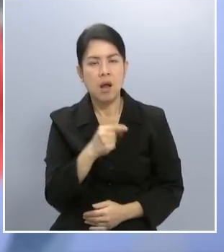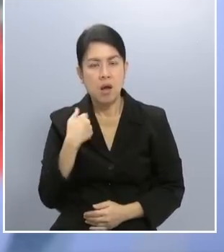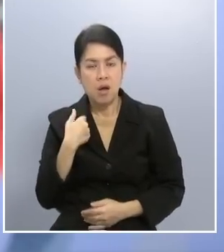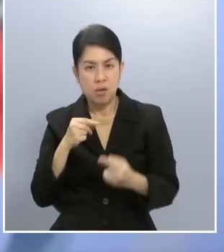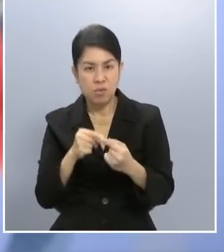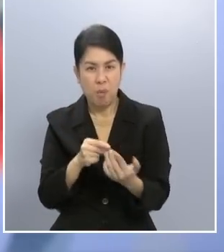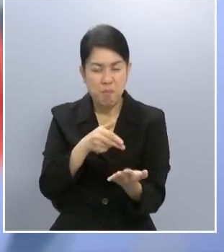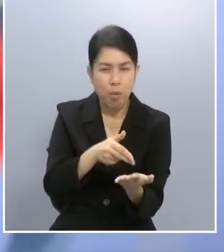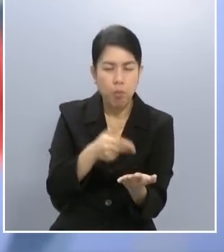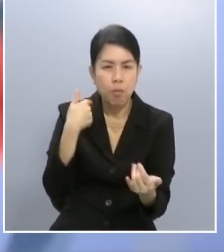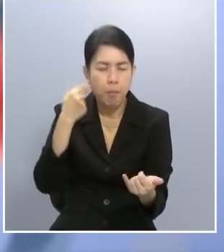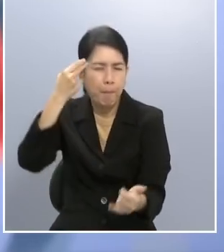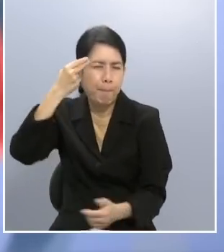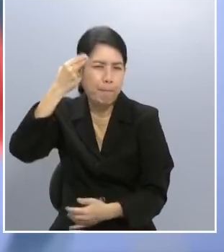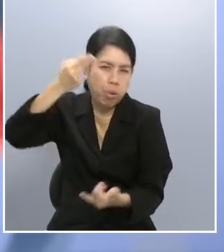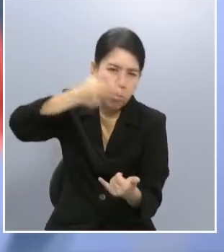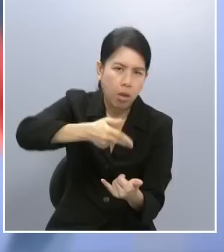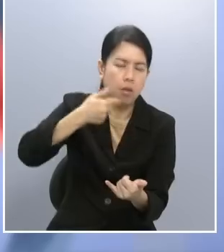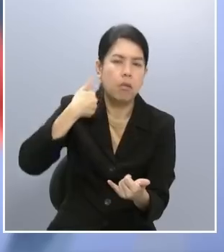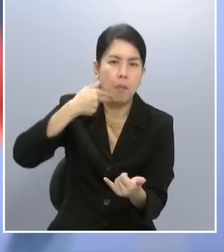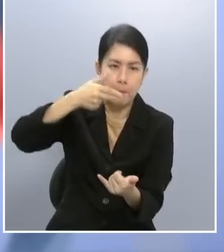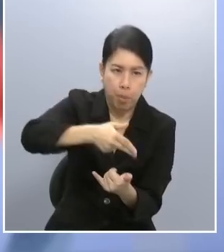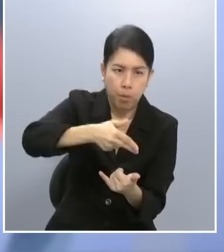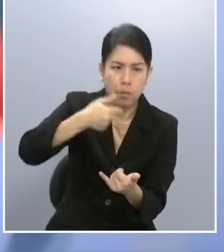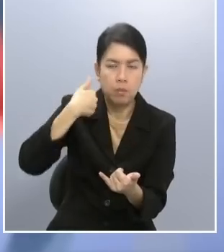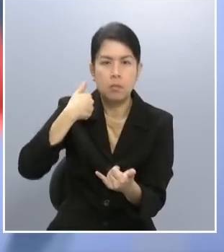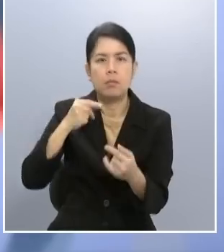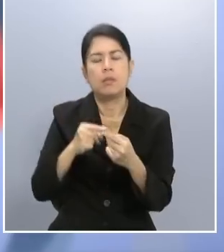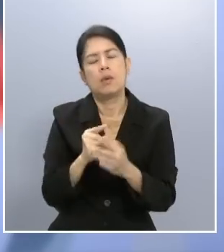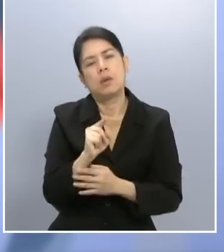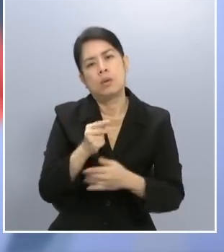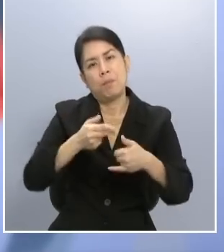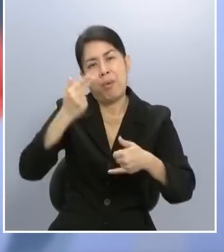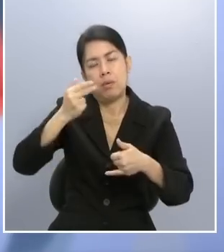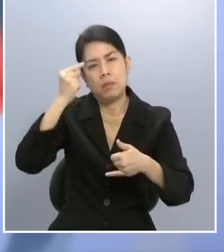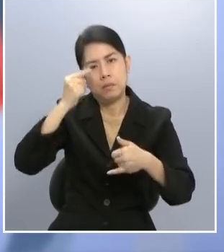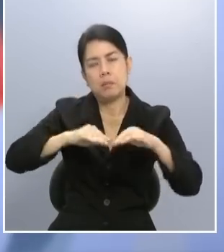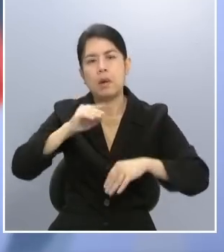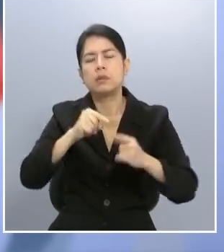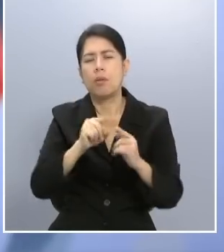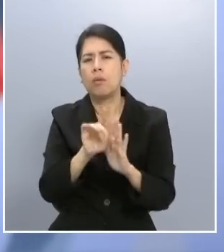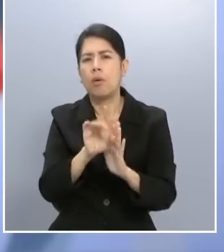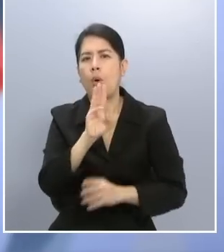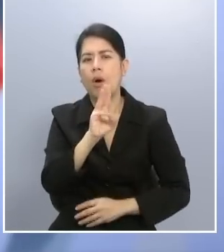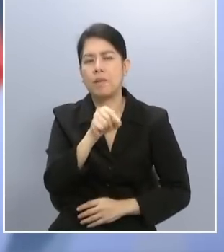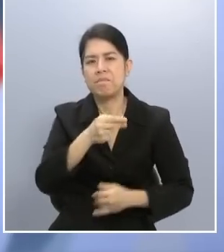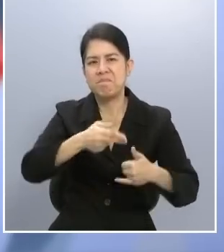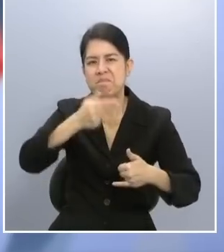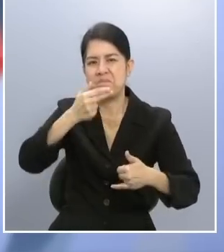นะฮะเบ็ดเสร็จแล้วเฉลี่ยประมาณสักน่าจะ 6นะ 5-6นัดนะฮะคุณผู้ชมครับ